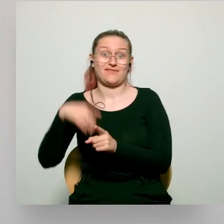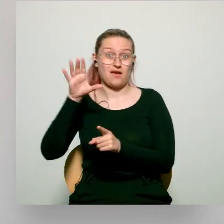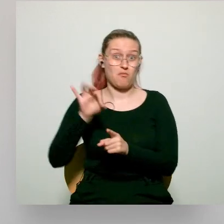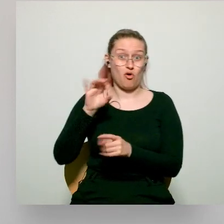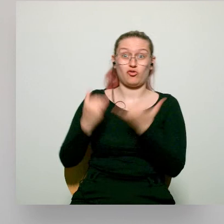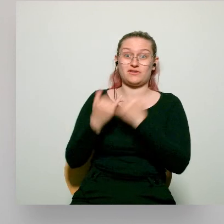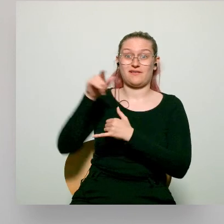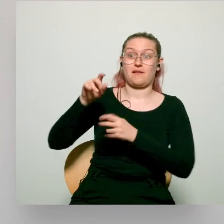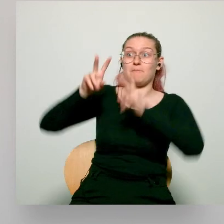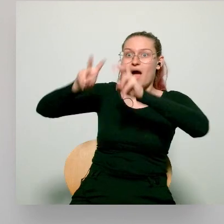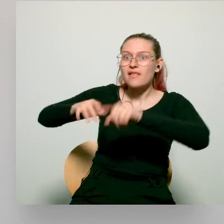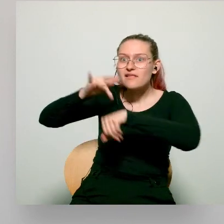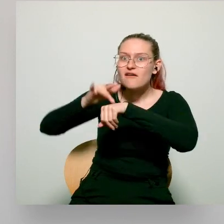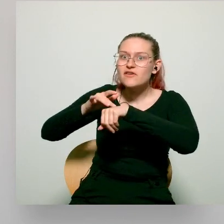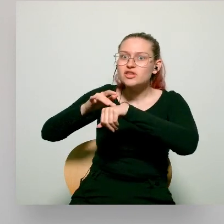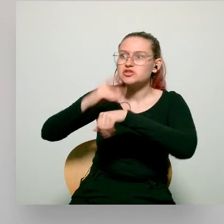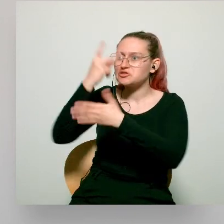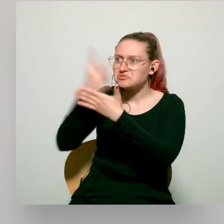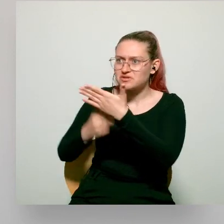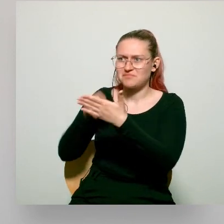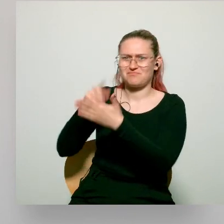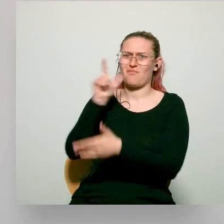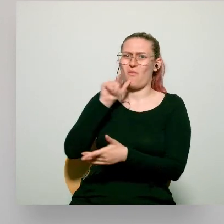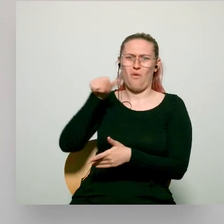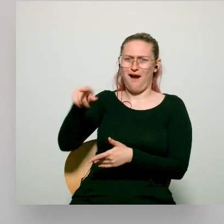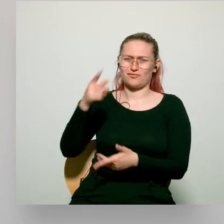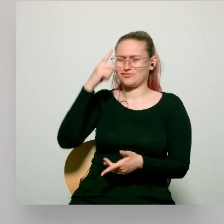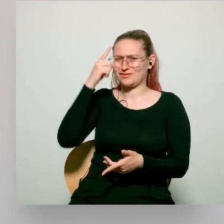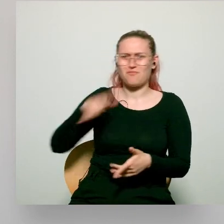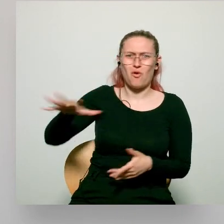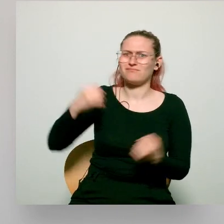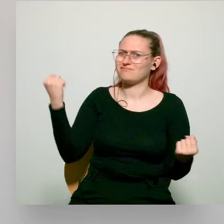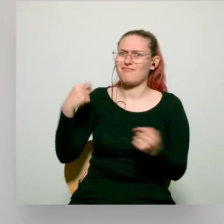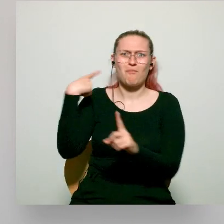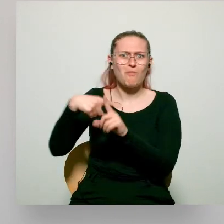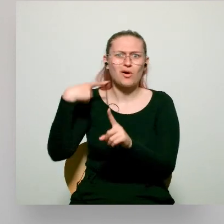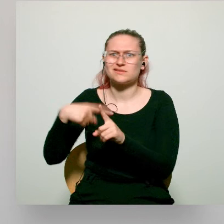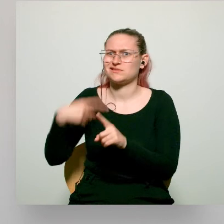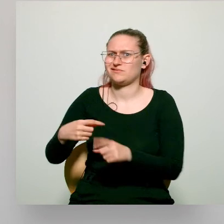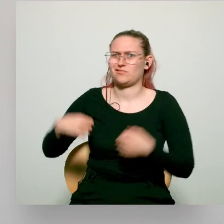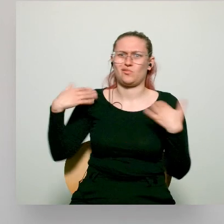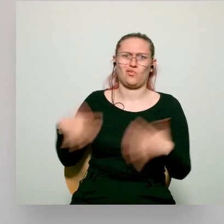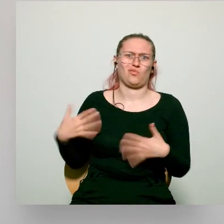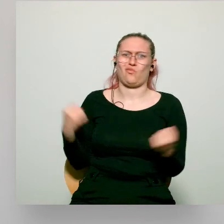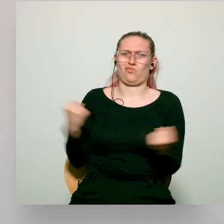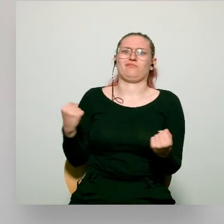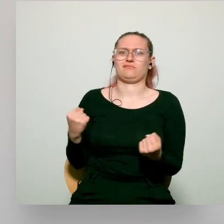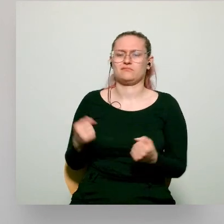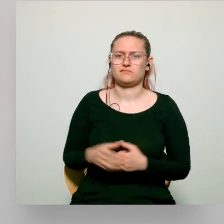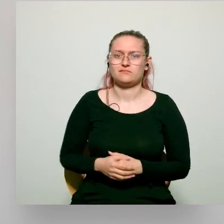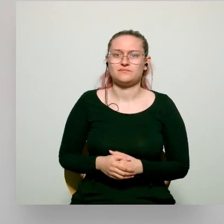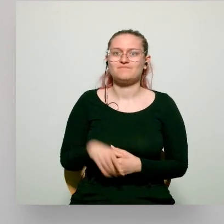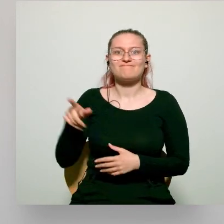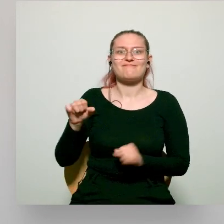patrzy z zewnątrz, to raczej nic nie wskazywałoby na taki poziom optymizmu, a jednak skądś ta energia się